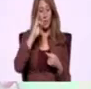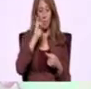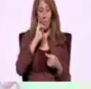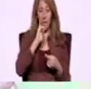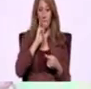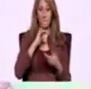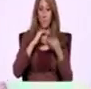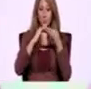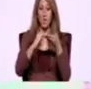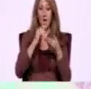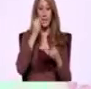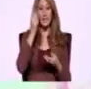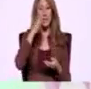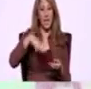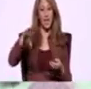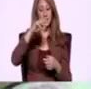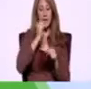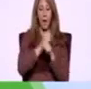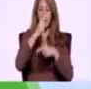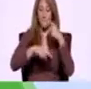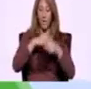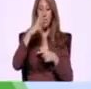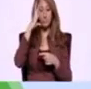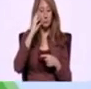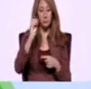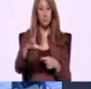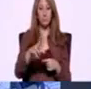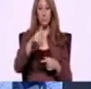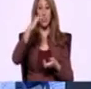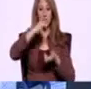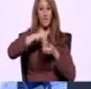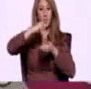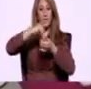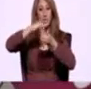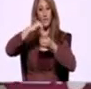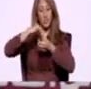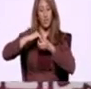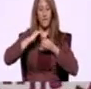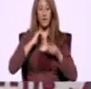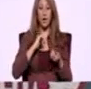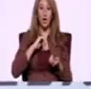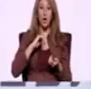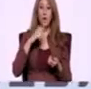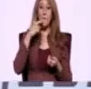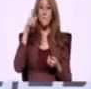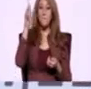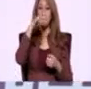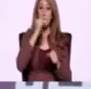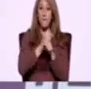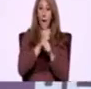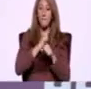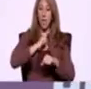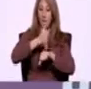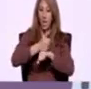عليه، ويواصل مسيرته المعطاءة بعقد بروتوكولات تعاون مع نخبة من رواد العمل